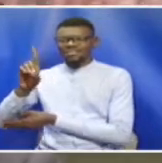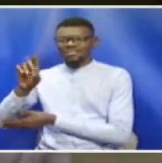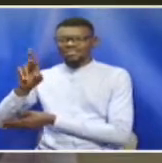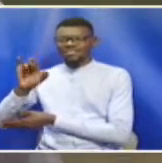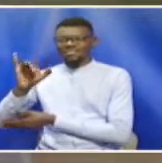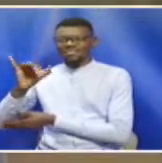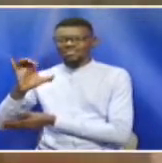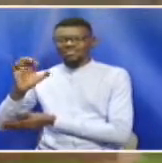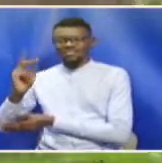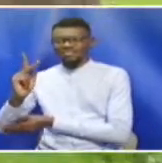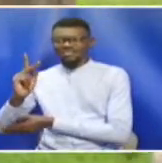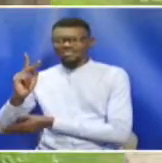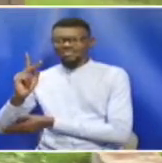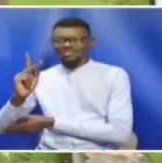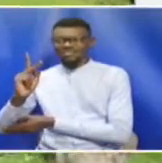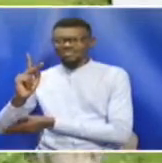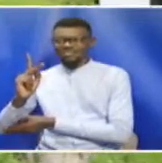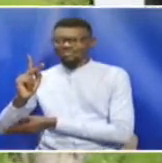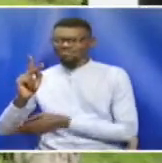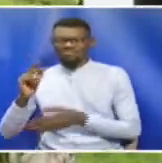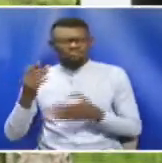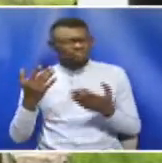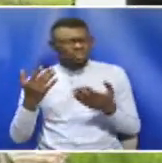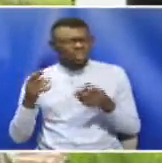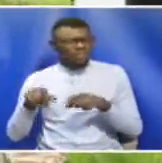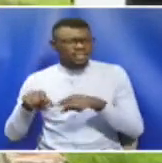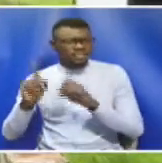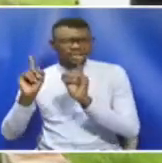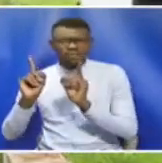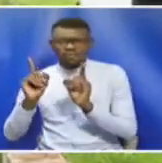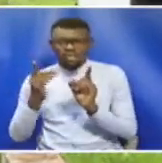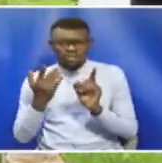ame alikuwa na